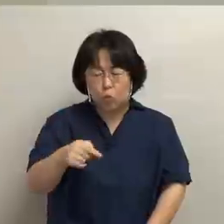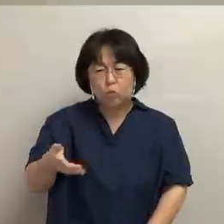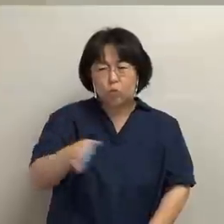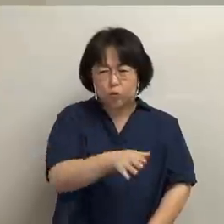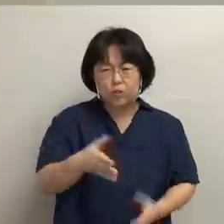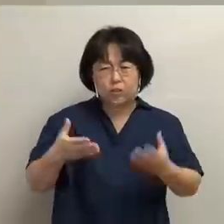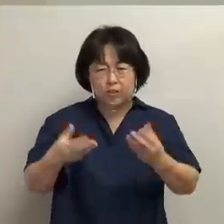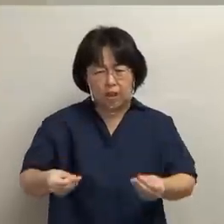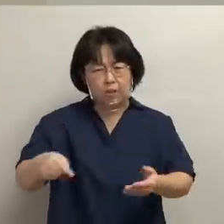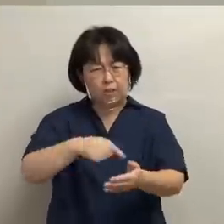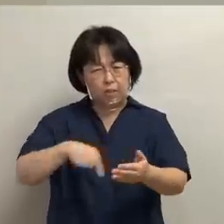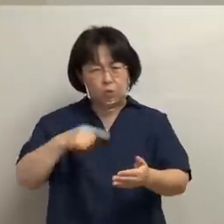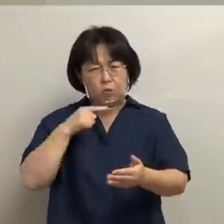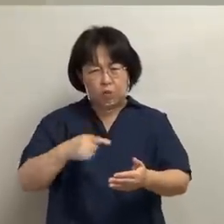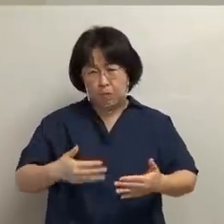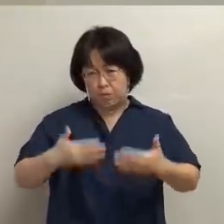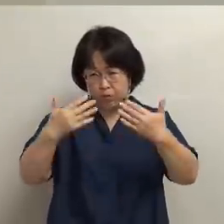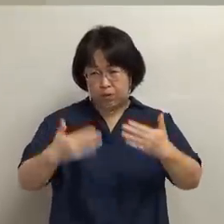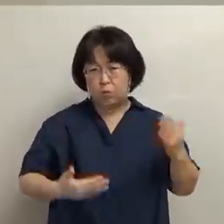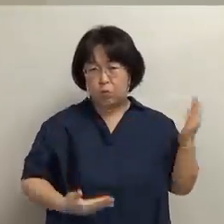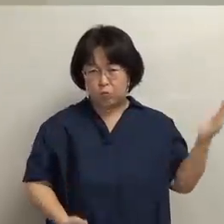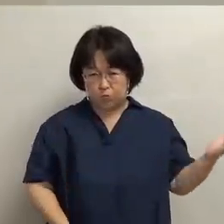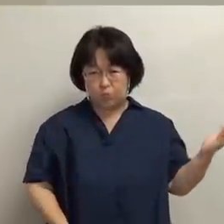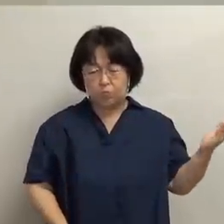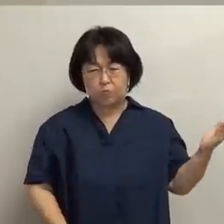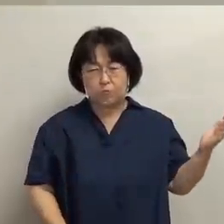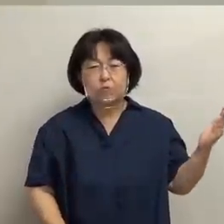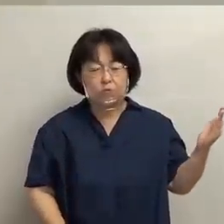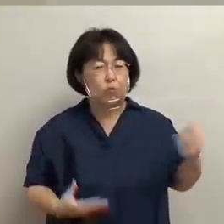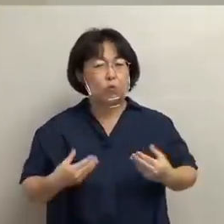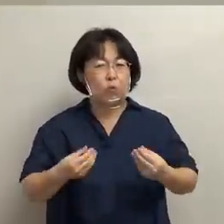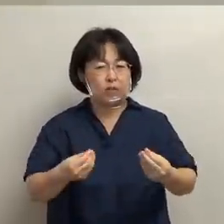インセンティブの中身はスライドの通りです